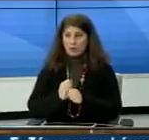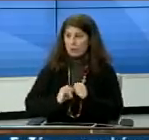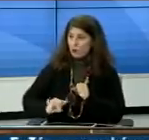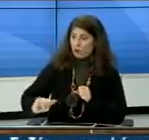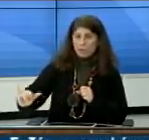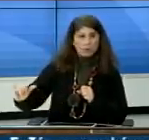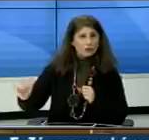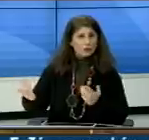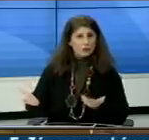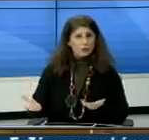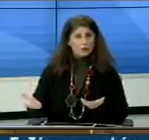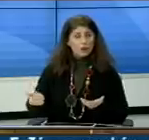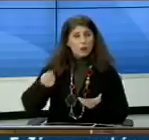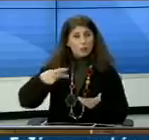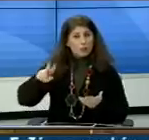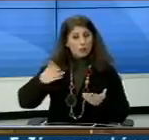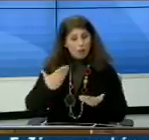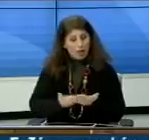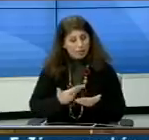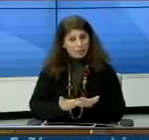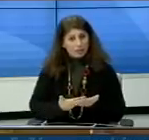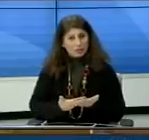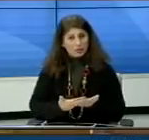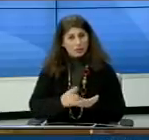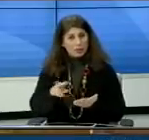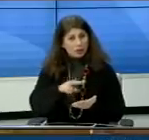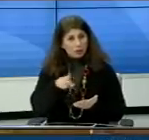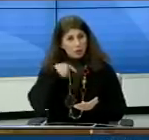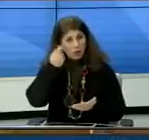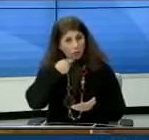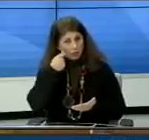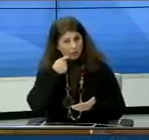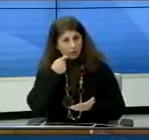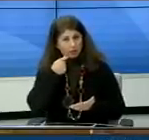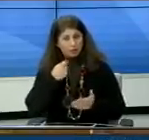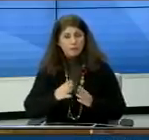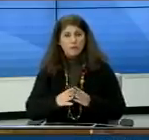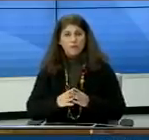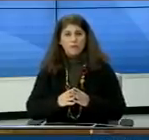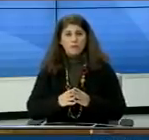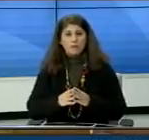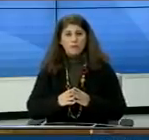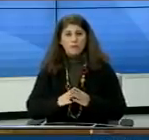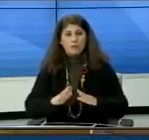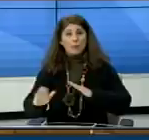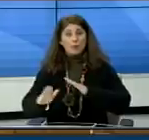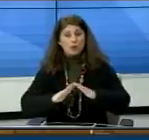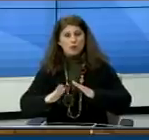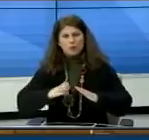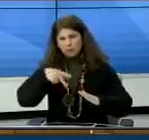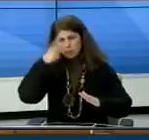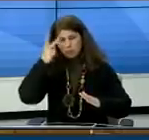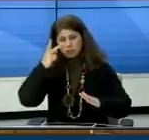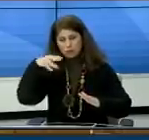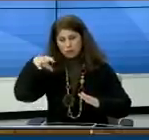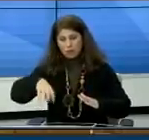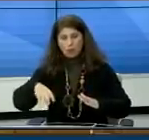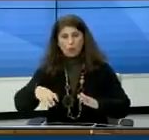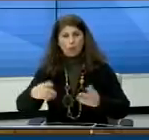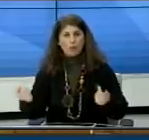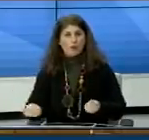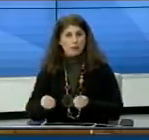αποστάσεως. Περισσότερες άδειες και για τους δύο γονείς. Προστασία από την αυθαιρεσία στους χώρους